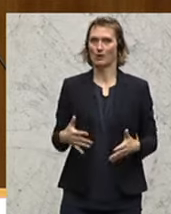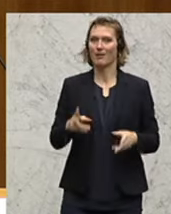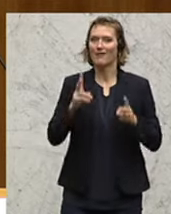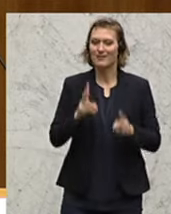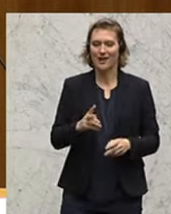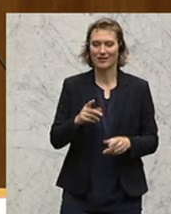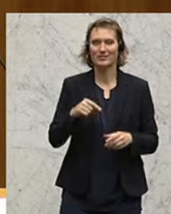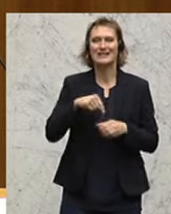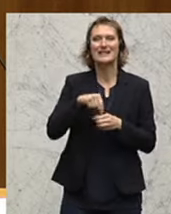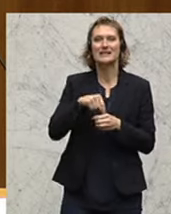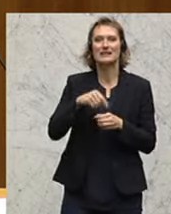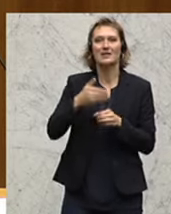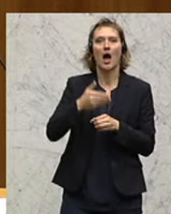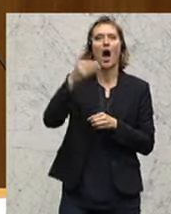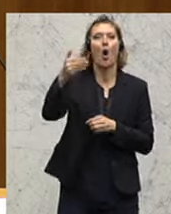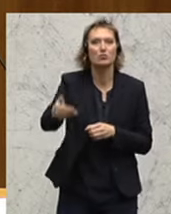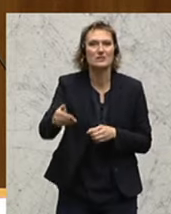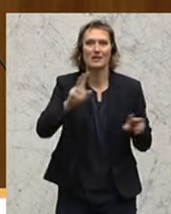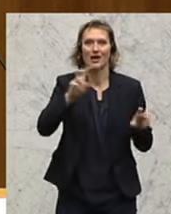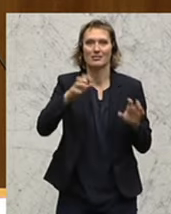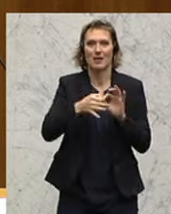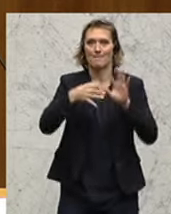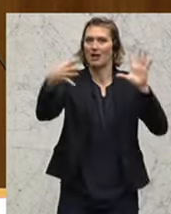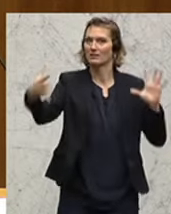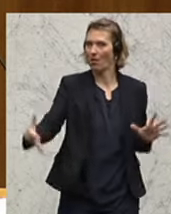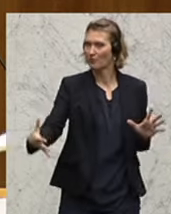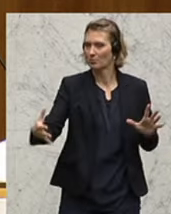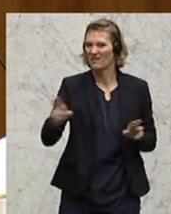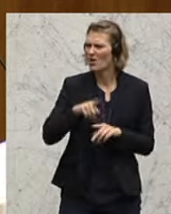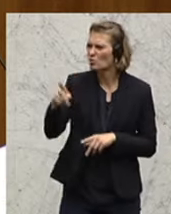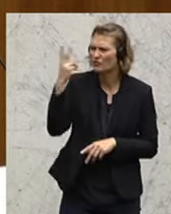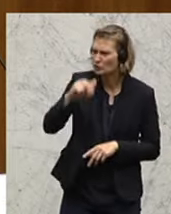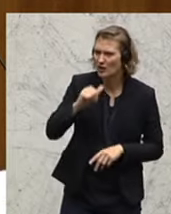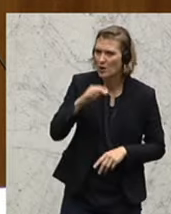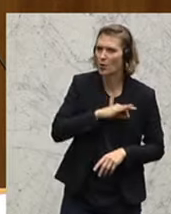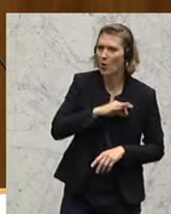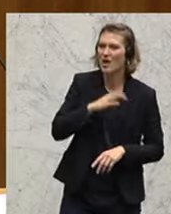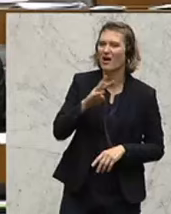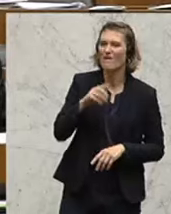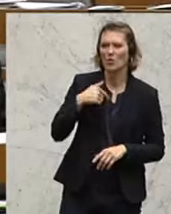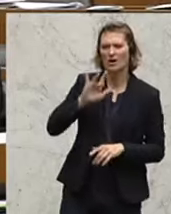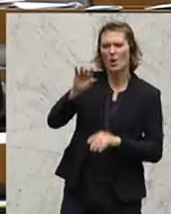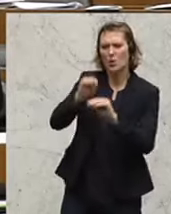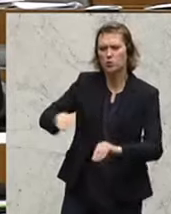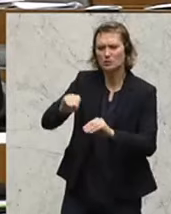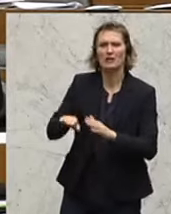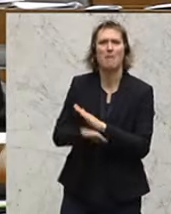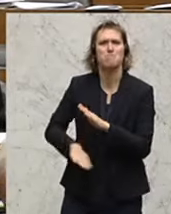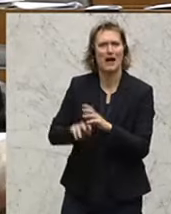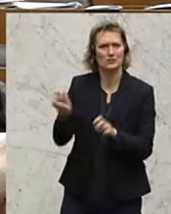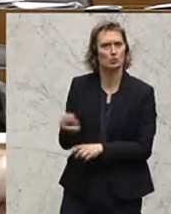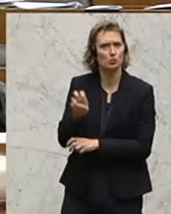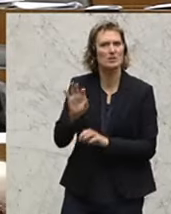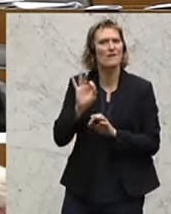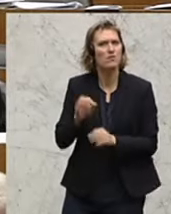diese Insider-Outsider-Thematik aufheben kann. Wenn Sie das nicht verstehen, Kollege Wöginger, dann gebe ich Ihnen gern einen Basiskurs im Arbeitsrecht.